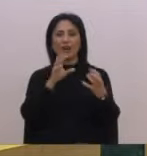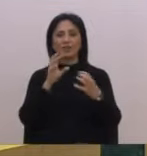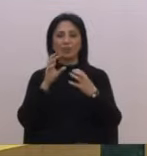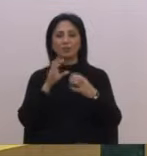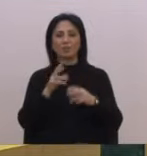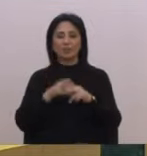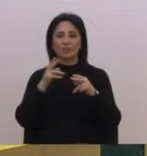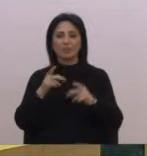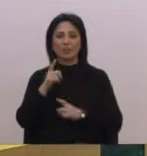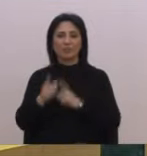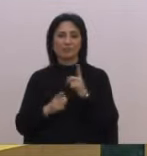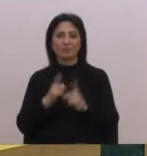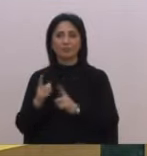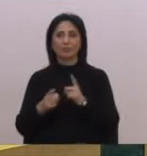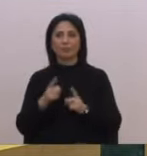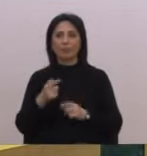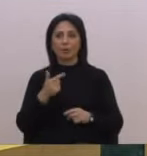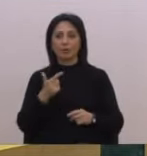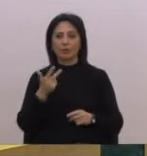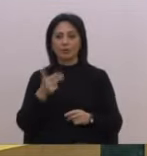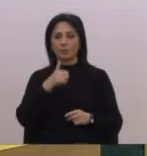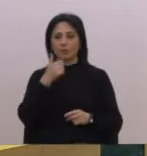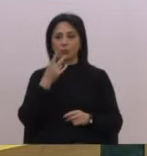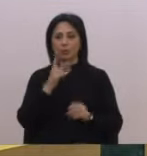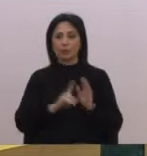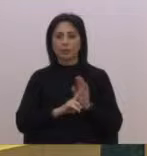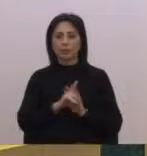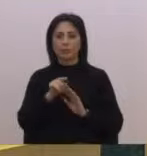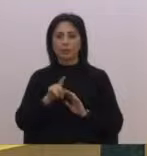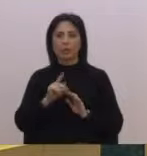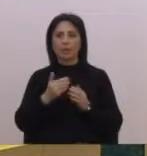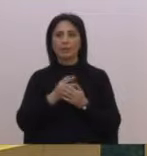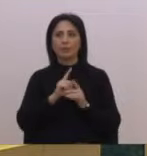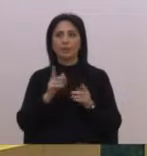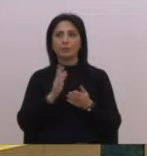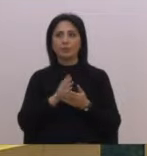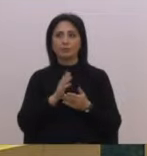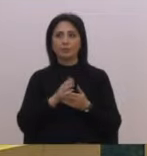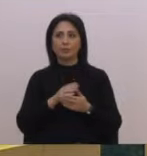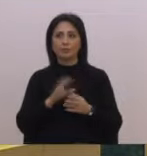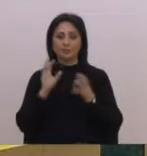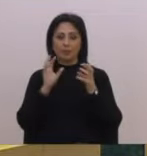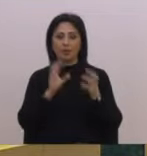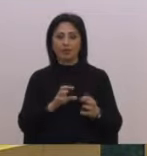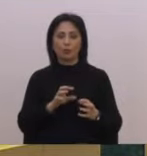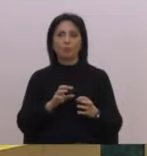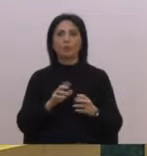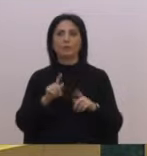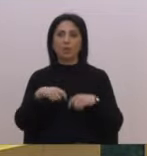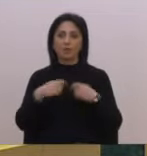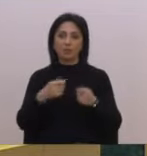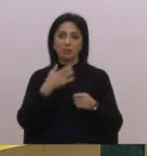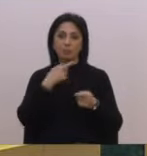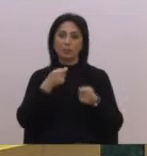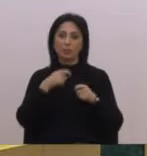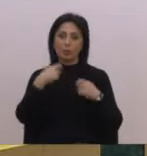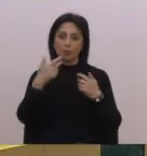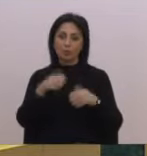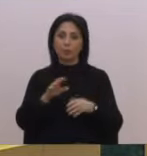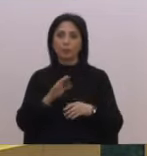სადგურების რეფორმის საკითხი, რომელიც 23 წელს უნდა დაწყებულიყო, აქ რა სიახლე გვაქვს, ავტობუსები თუ გადაეცა მუნიციპალიტეტებს